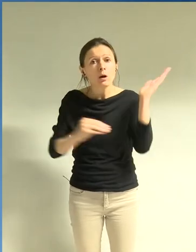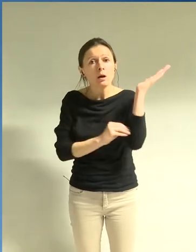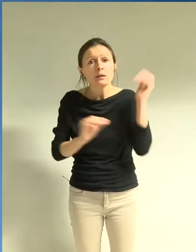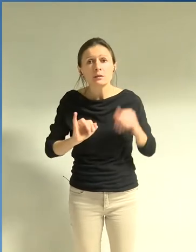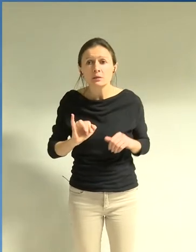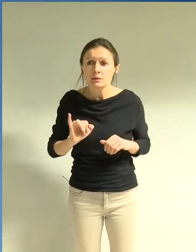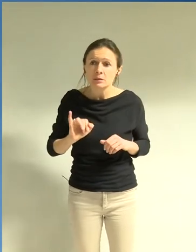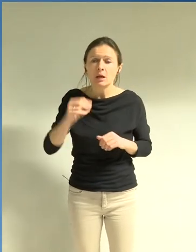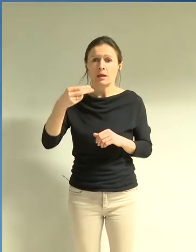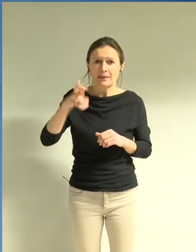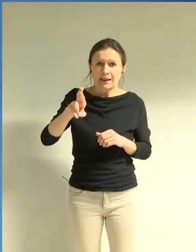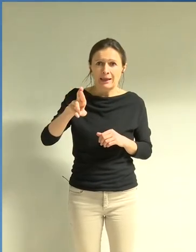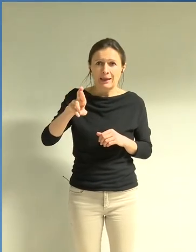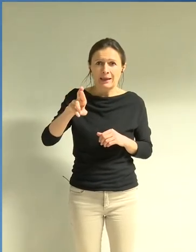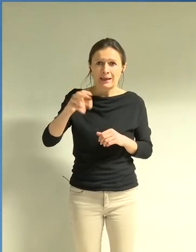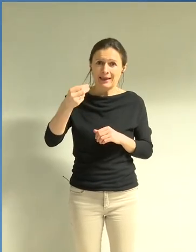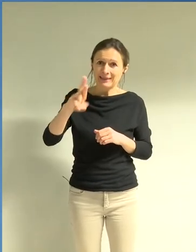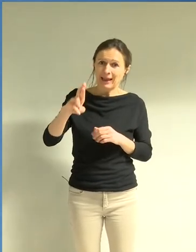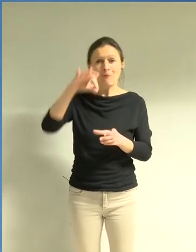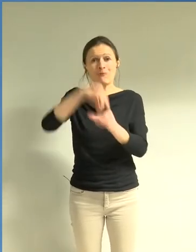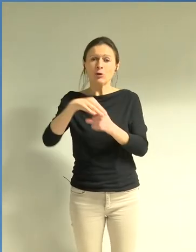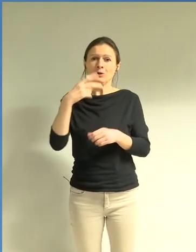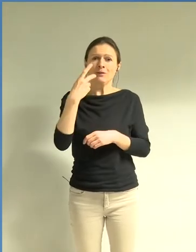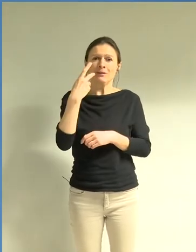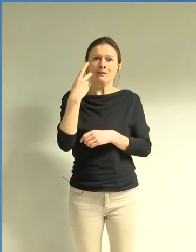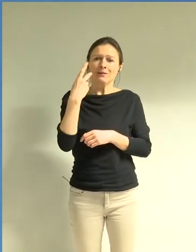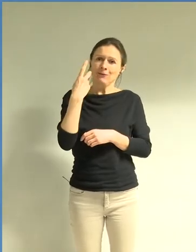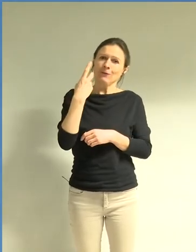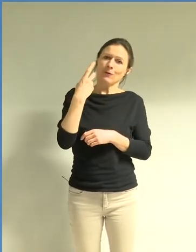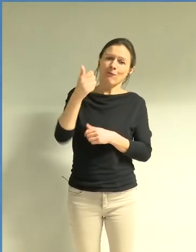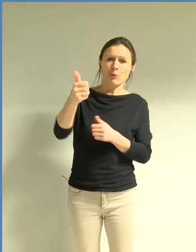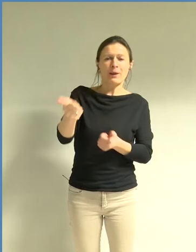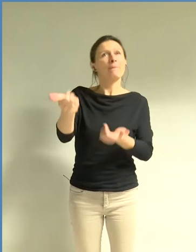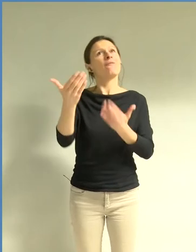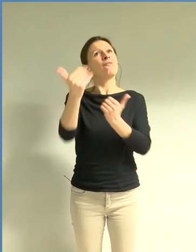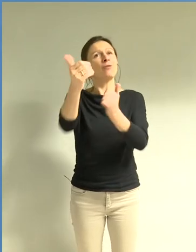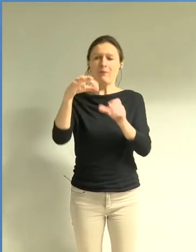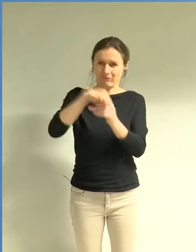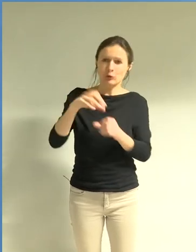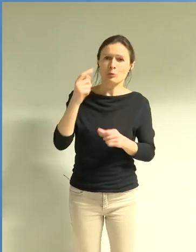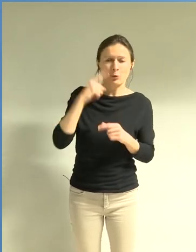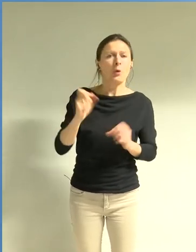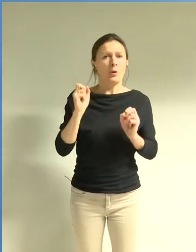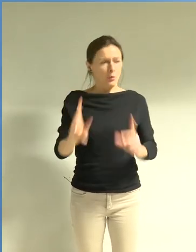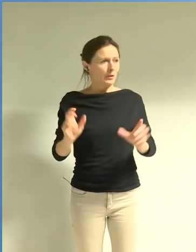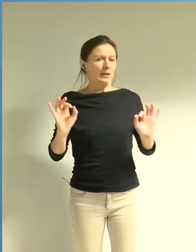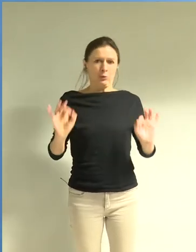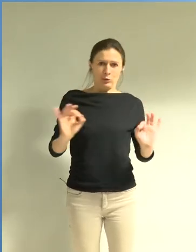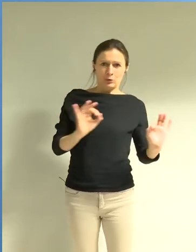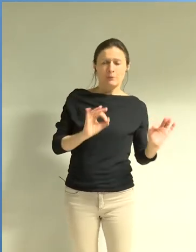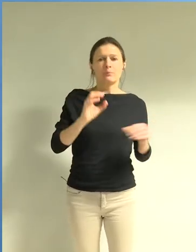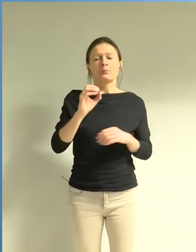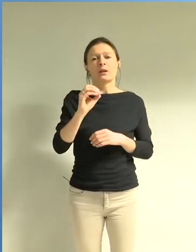nerfs cette fois-ci vous votez votre propre veut voyez comme ça on va réussir à s'en sortir c'est également on essaie d essai également